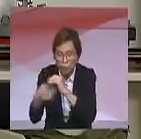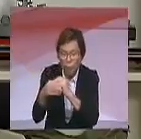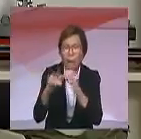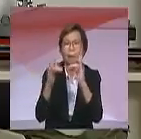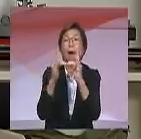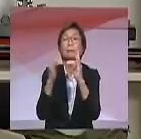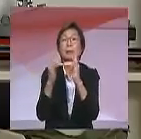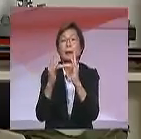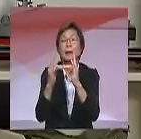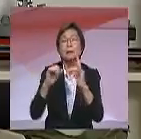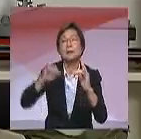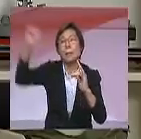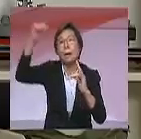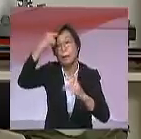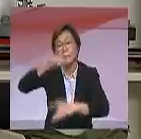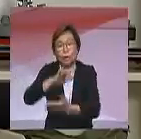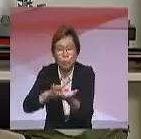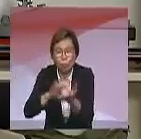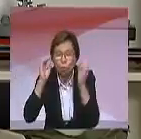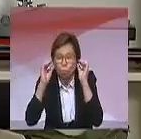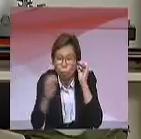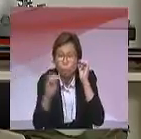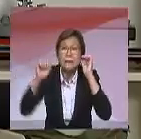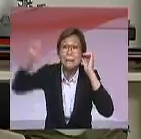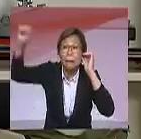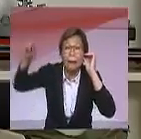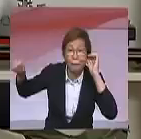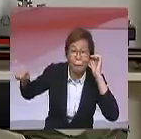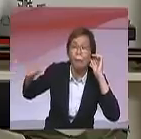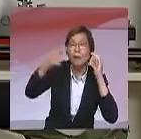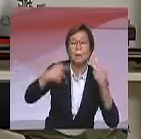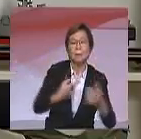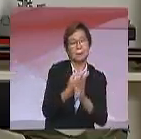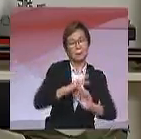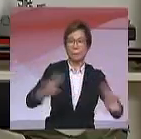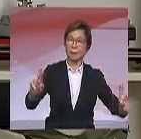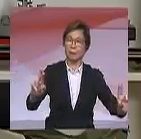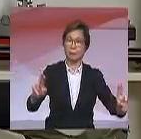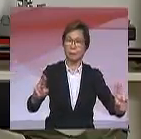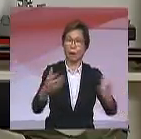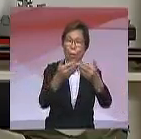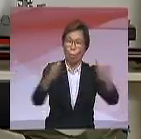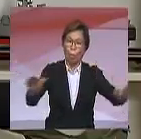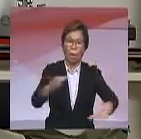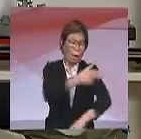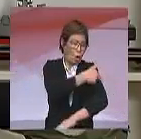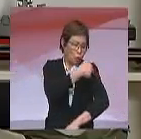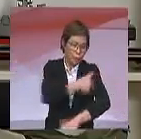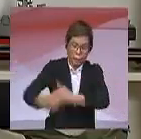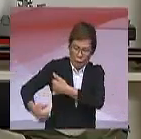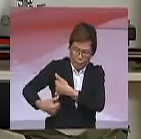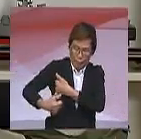di hospital bagi perubatan di Sabah, apabila kita bersedia untuk membuka hospital Medan yang lain iaitu di